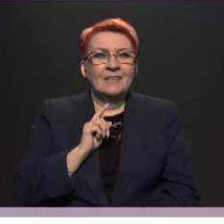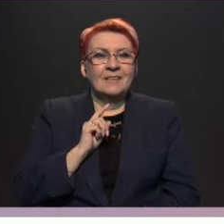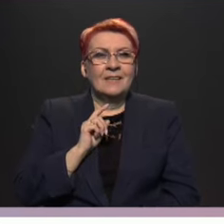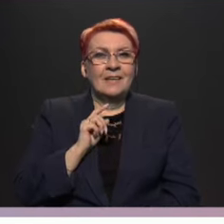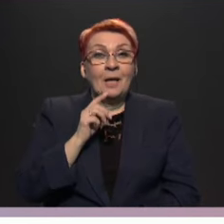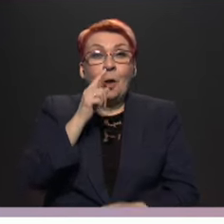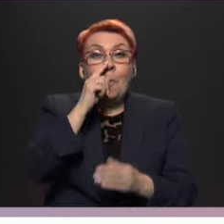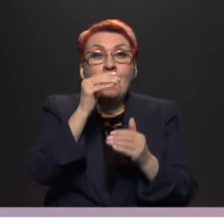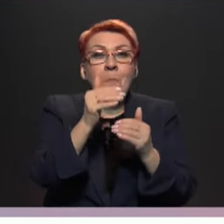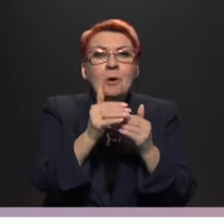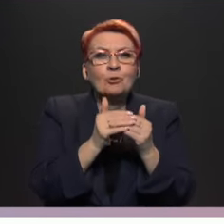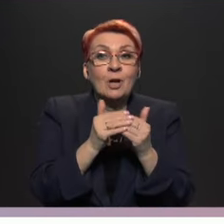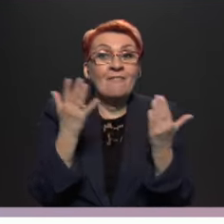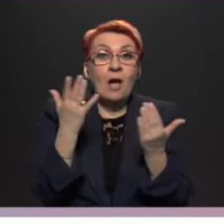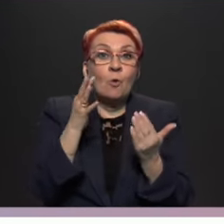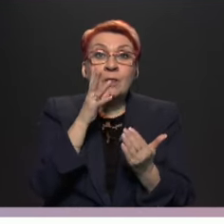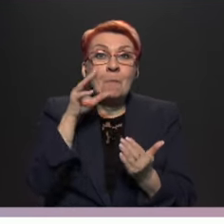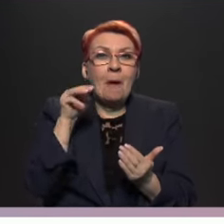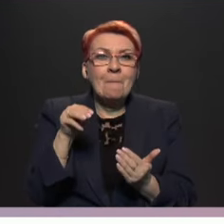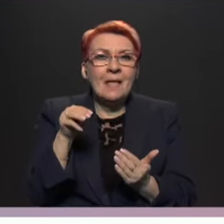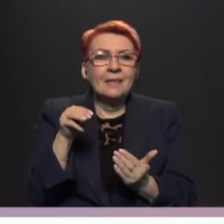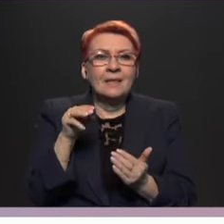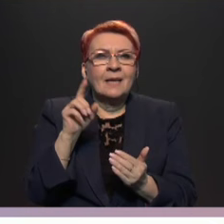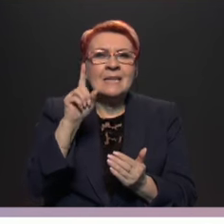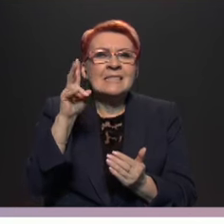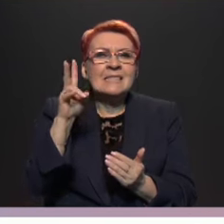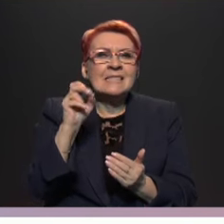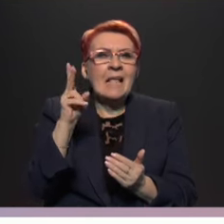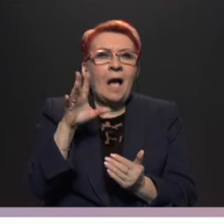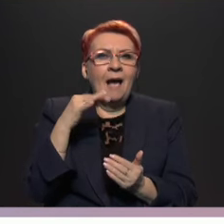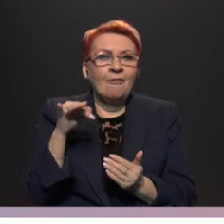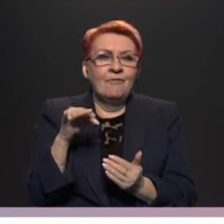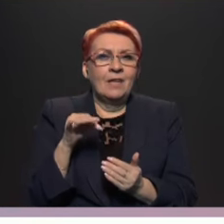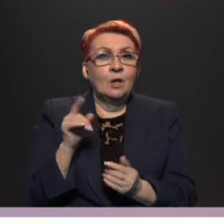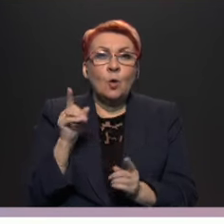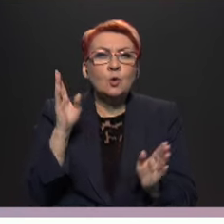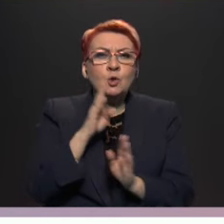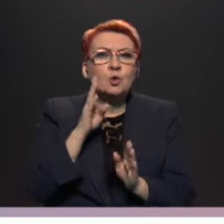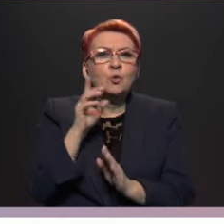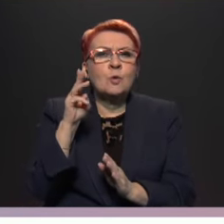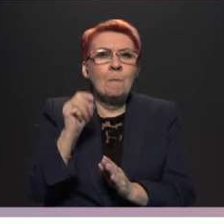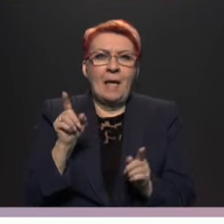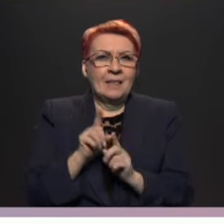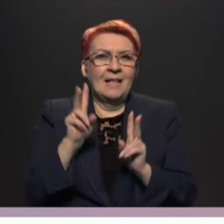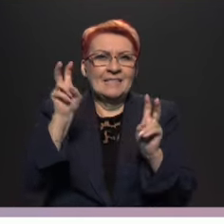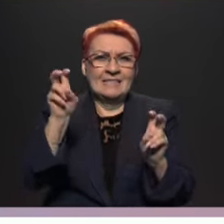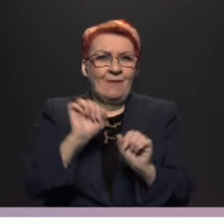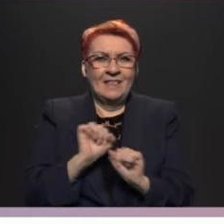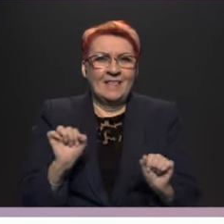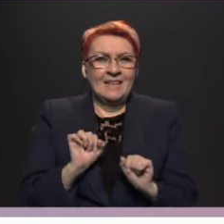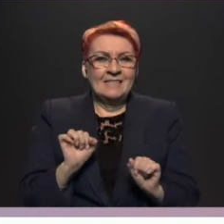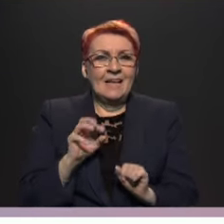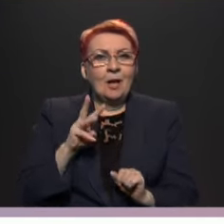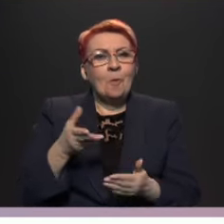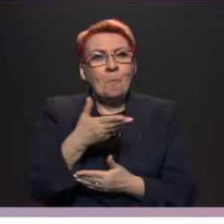приближает определенные моменты, знаковые в нашей жизни, но судьбой это нельзя называть. Все-таки мы